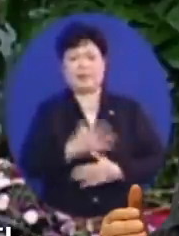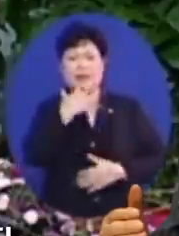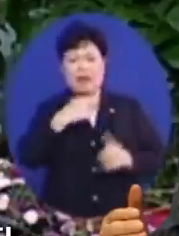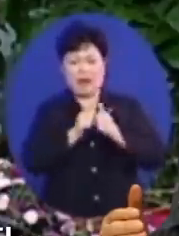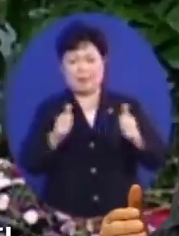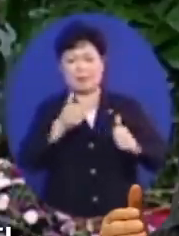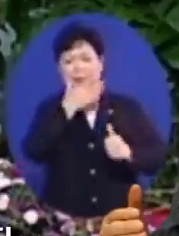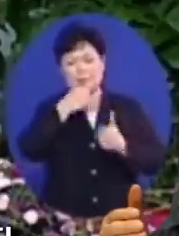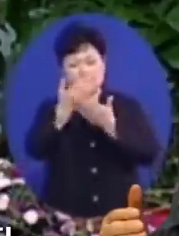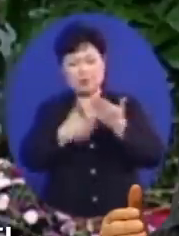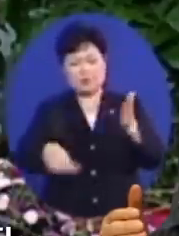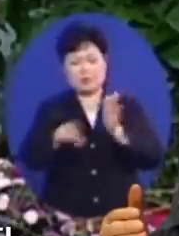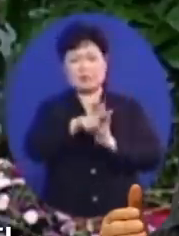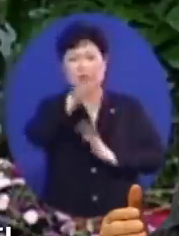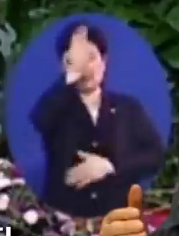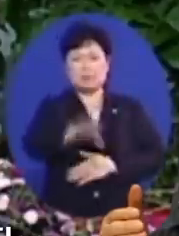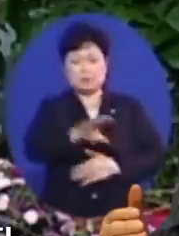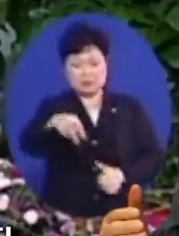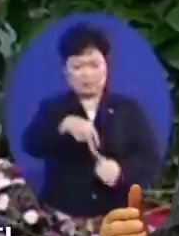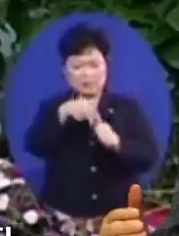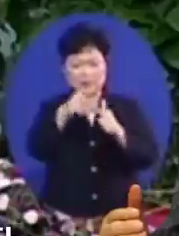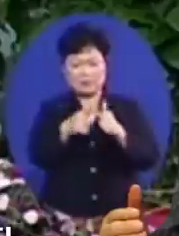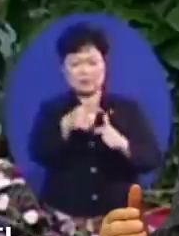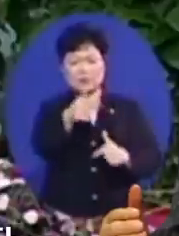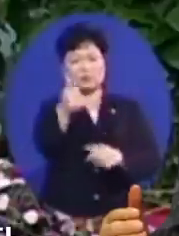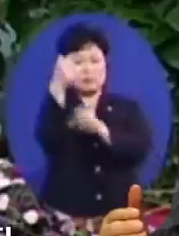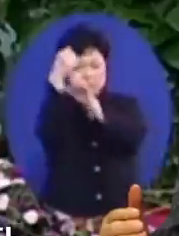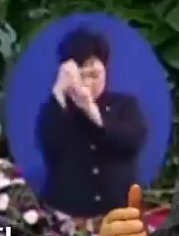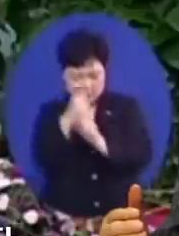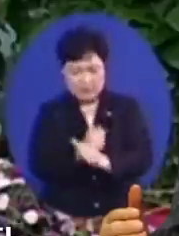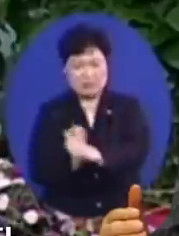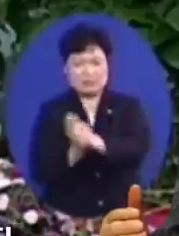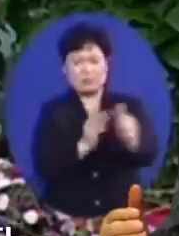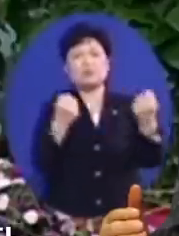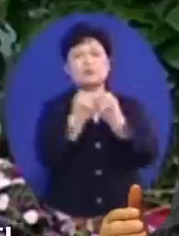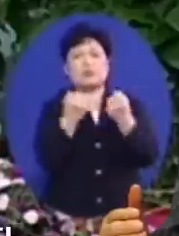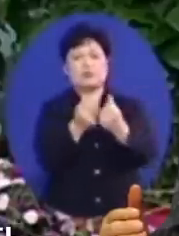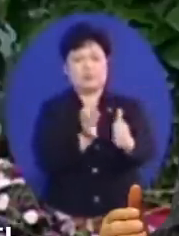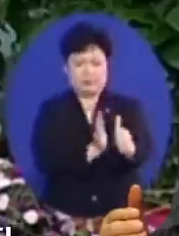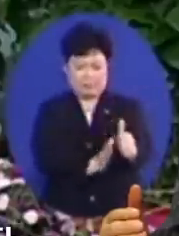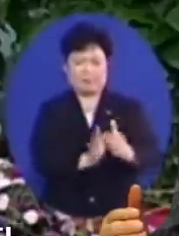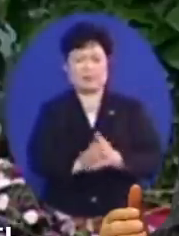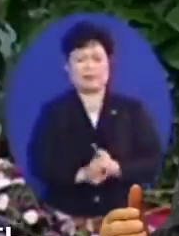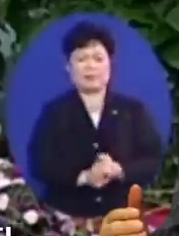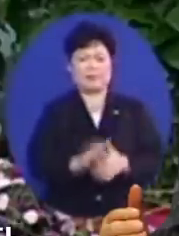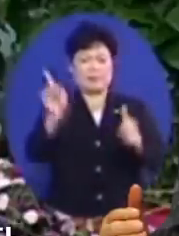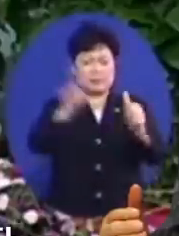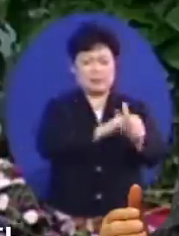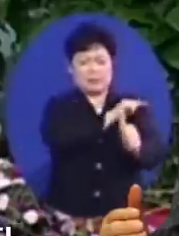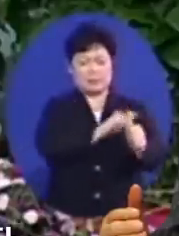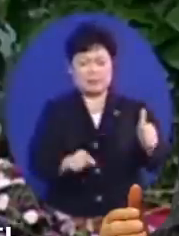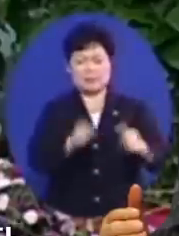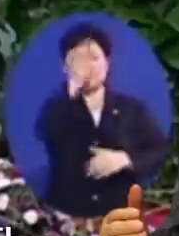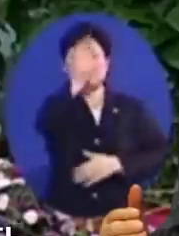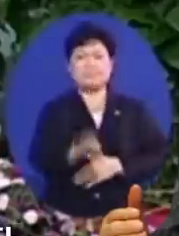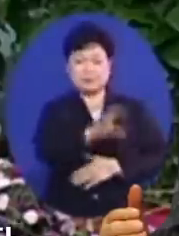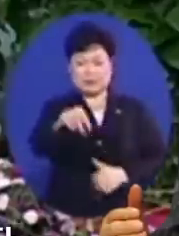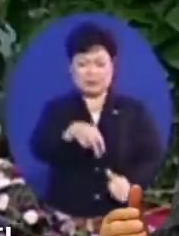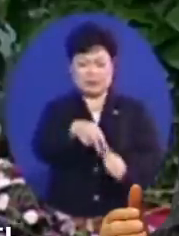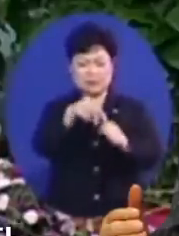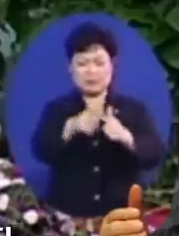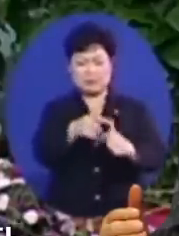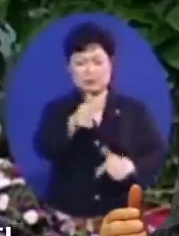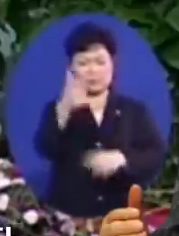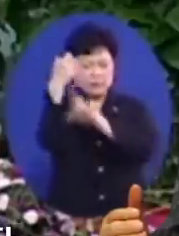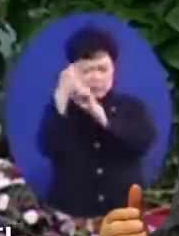복을 주기 위하여 십자가에 달리신 예수님을 의지하고 싸워야 되는 것입니다. 채찍에 맞으시고 십자가에 달리신 예수님을